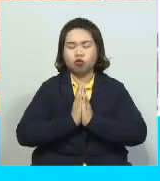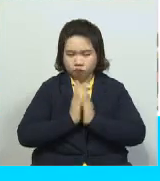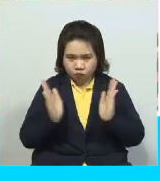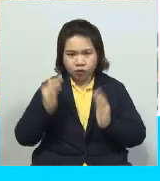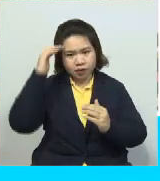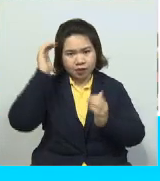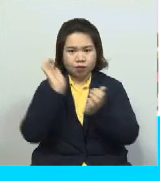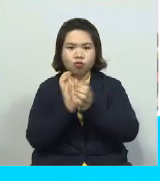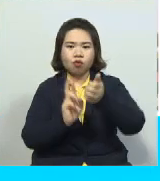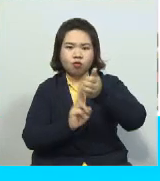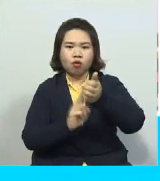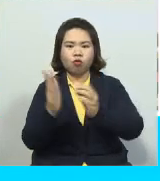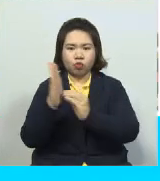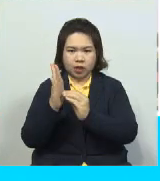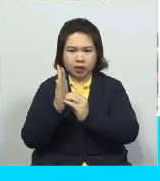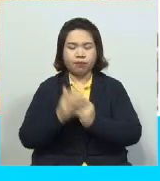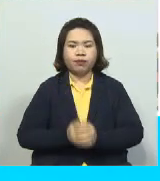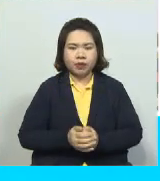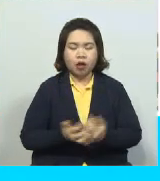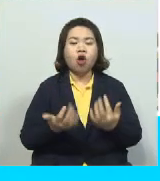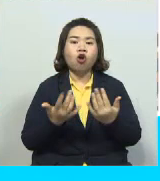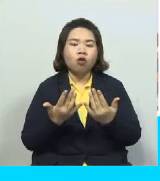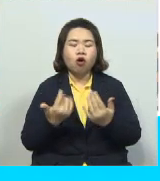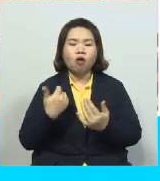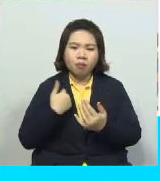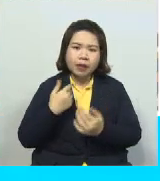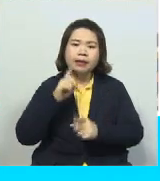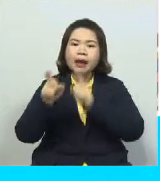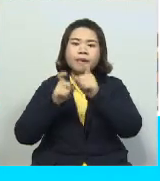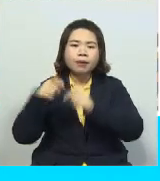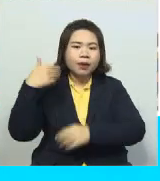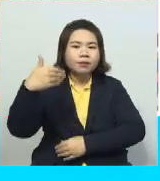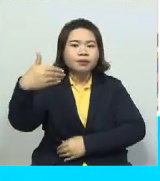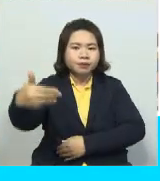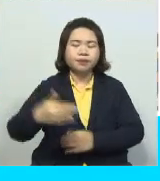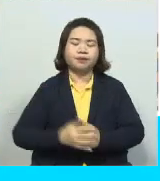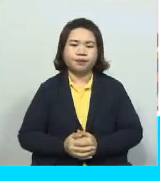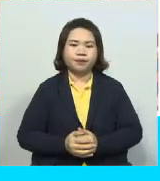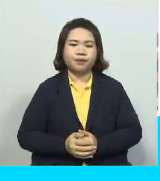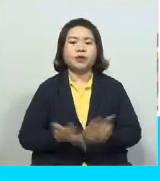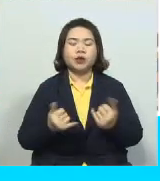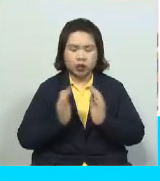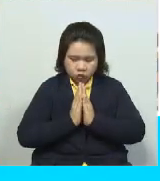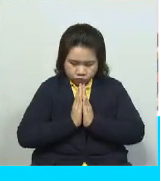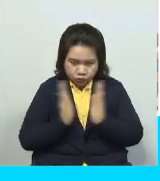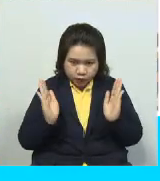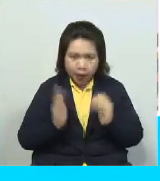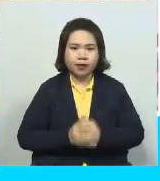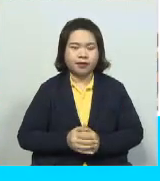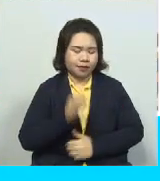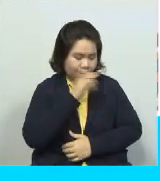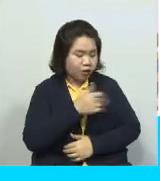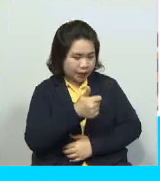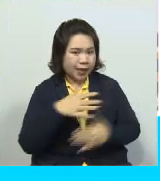การตำรวจนครบาลนะคะให้ข้อมูลกับเราอาจจะต้องขอติดตามแล้วก็ขอสอบถามเป็นระยะหลังจากนี้นะคะขอบพระคุณค่ะ ขอบคุณม